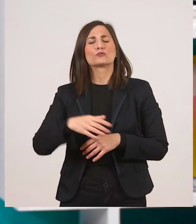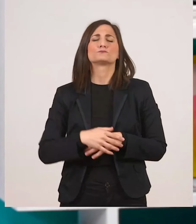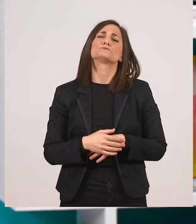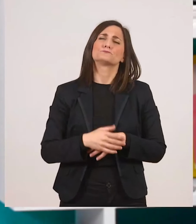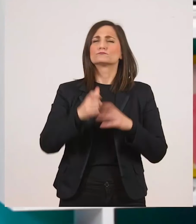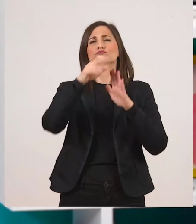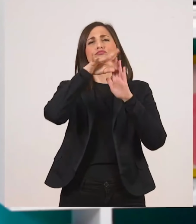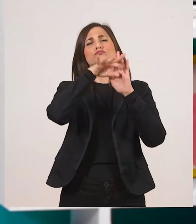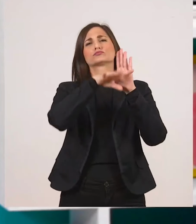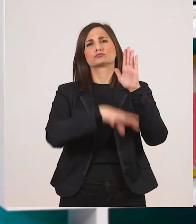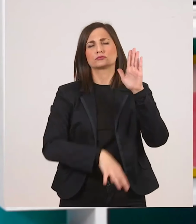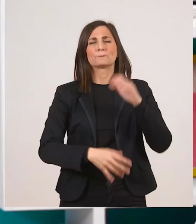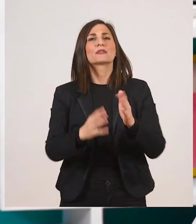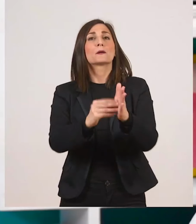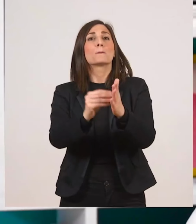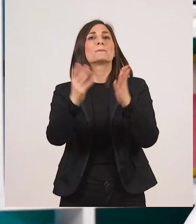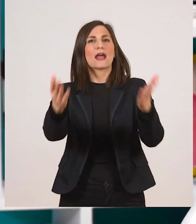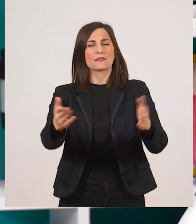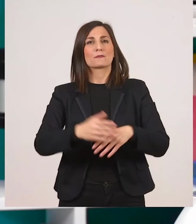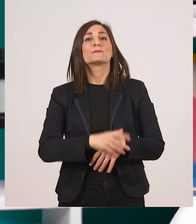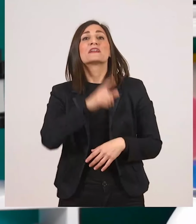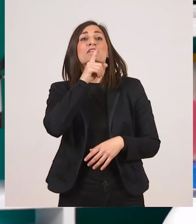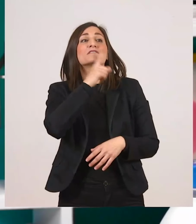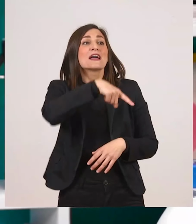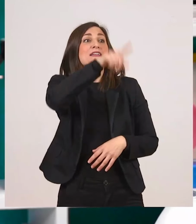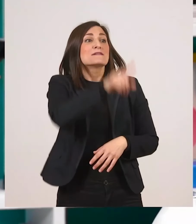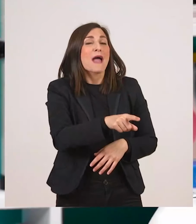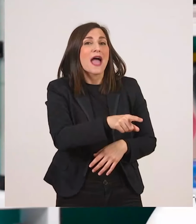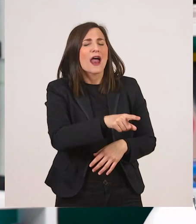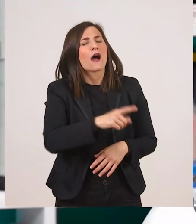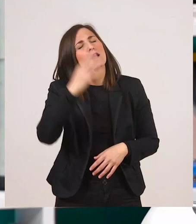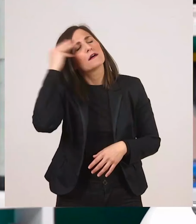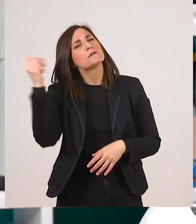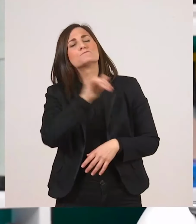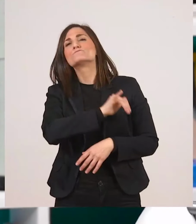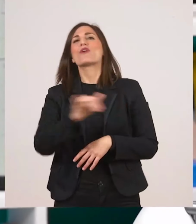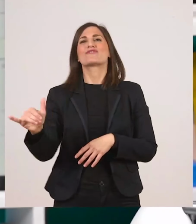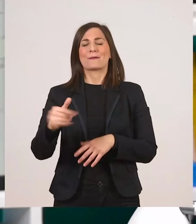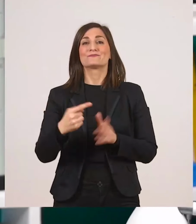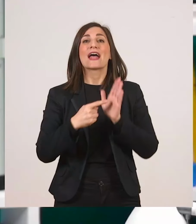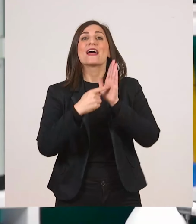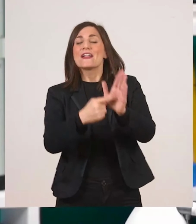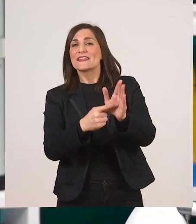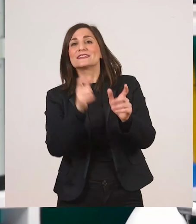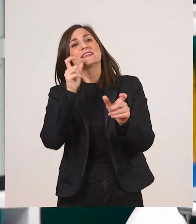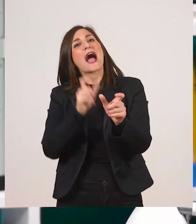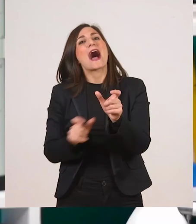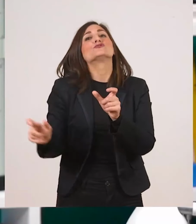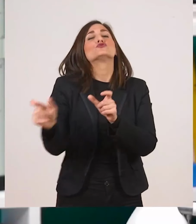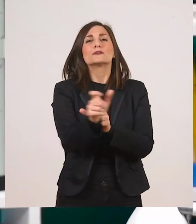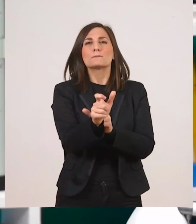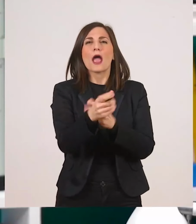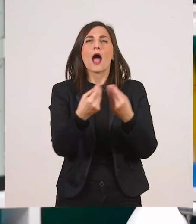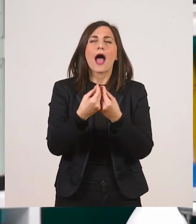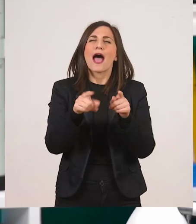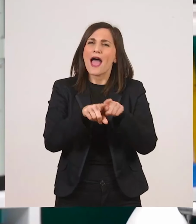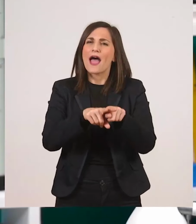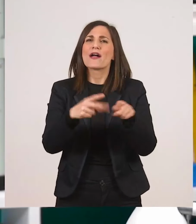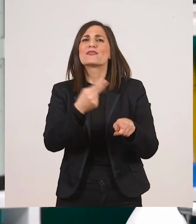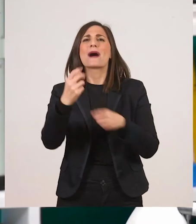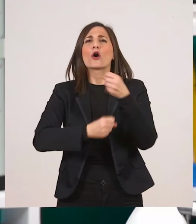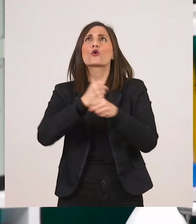τόσο. Παράδειγμα, εκείνη τη μέρα δεν θα την ξεχάσω ποτέ. Οι δεικτικές αντωνυμίες, παιδιά, με πάνε κοντά ή